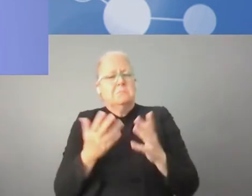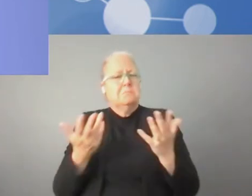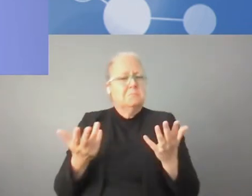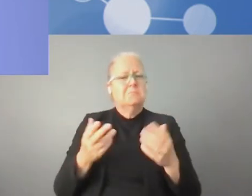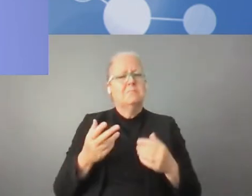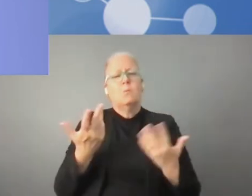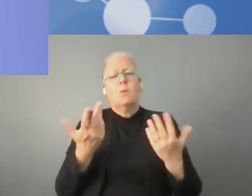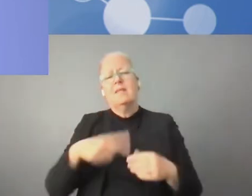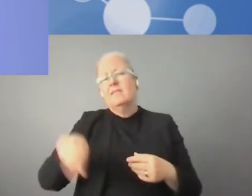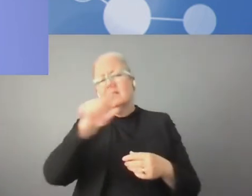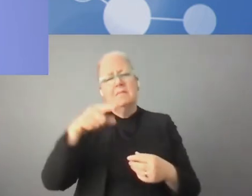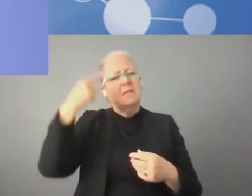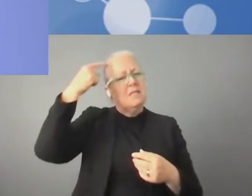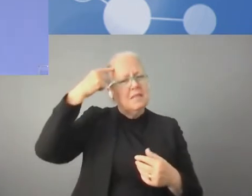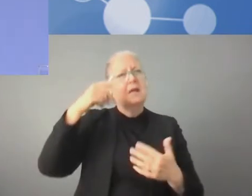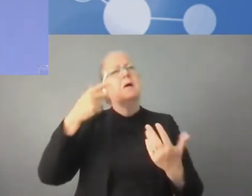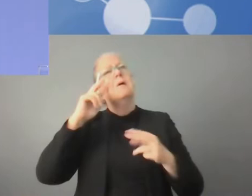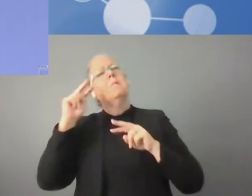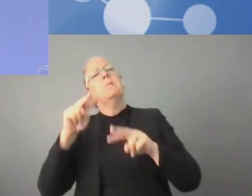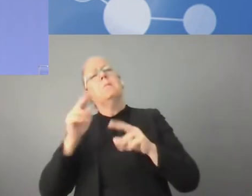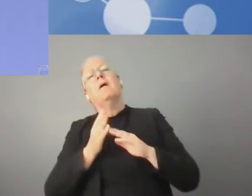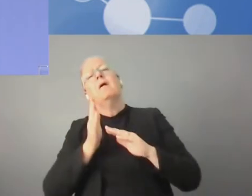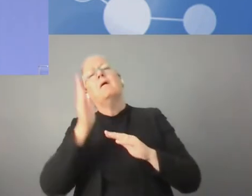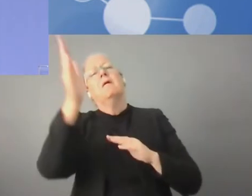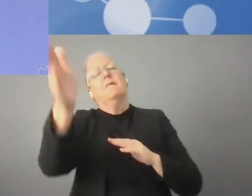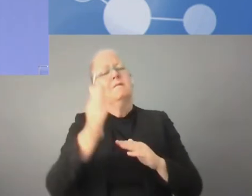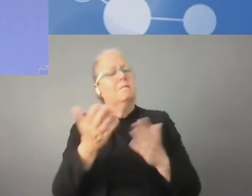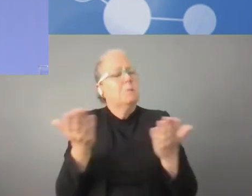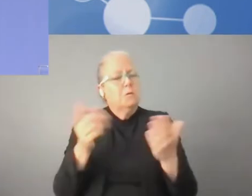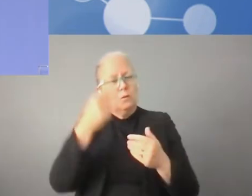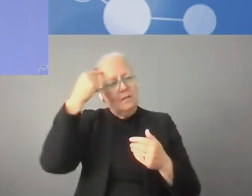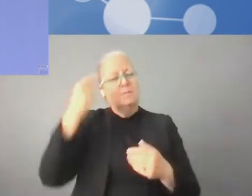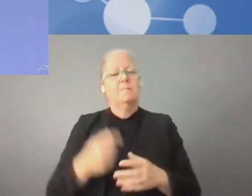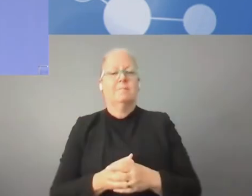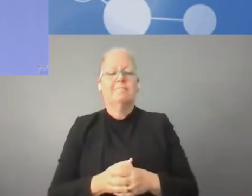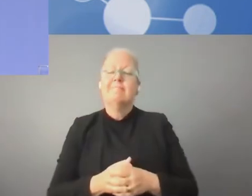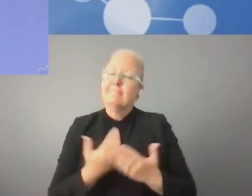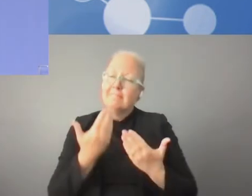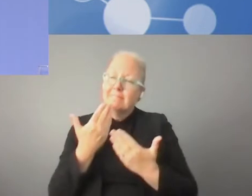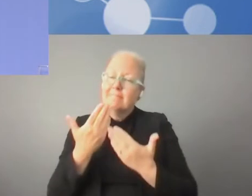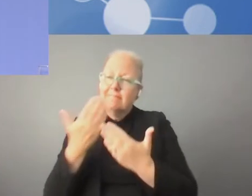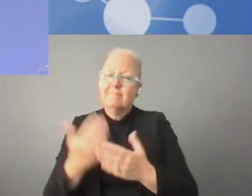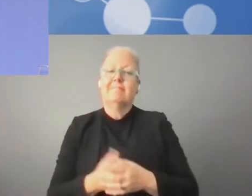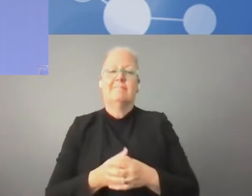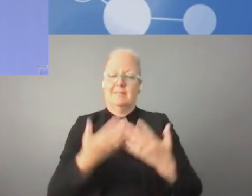和企业家们的合作的经验，我们现在想听您的一些建议。